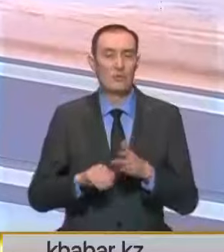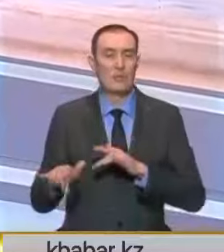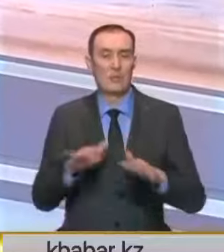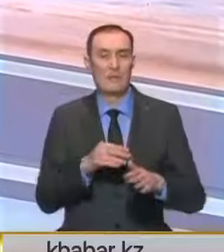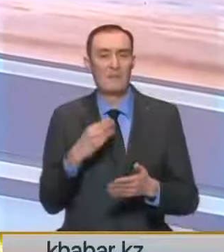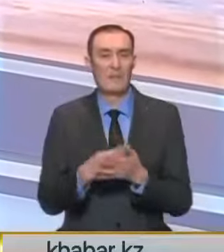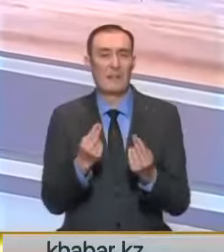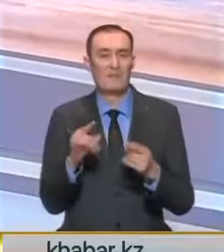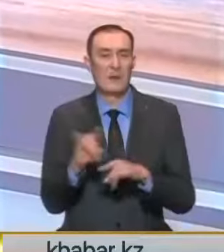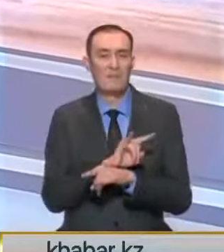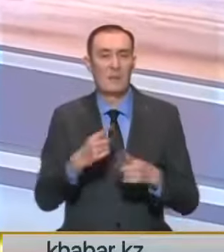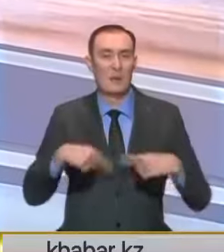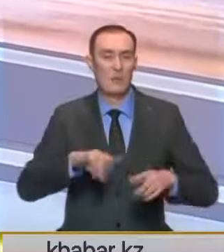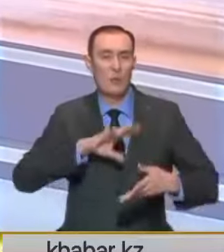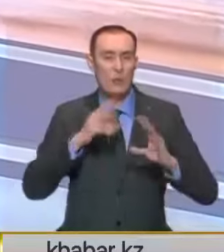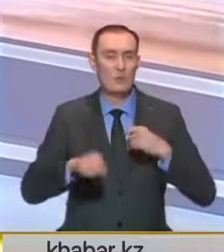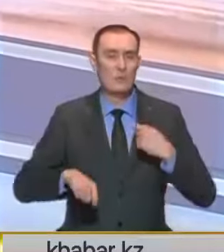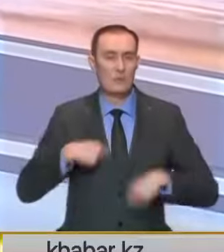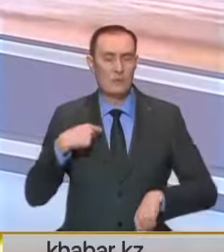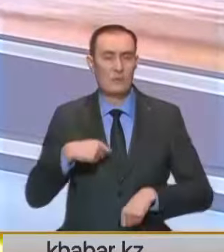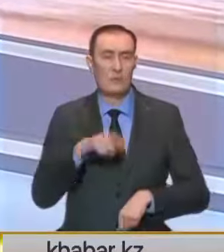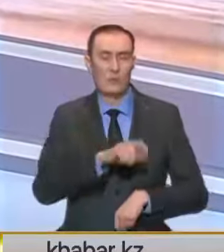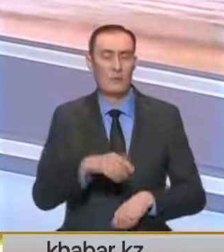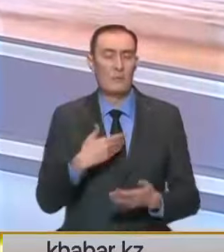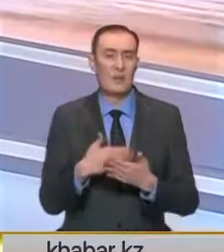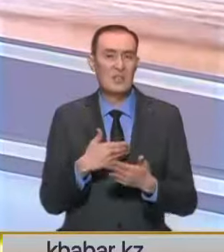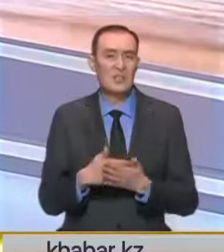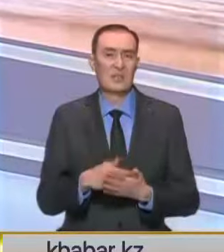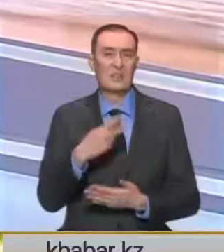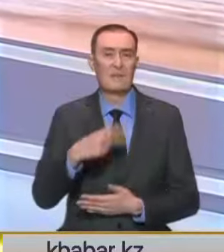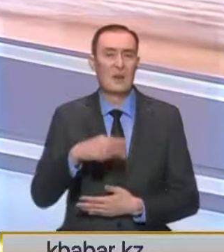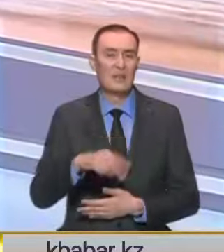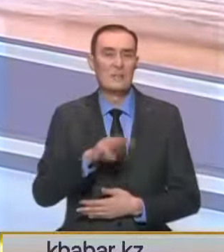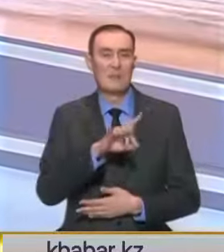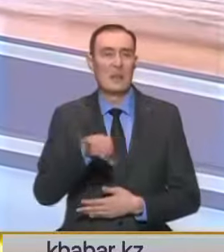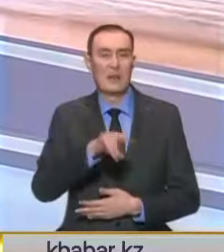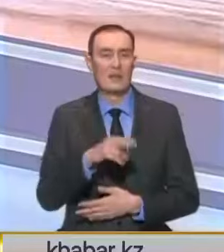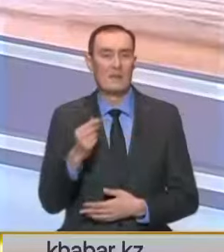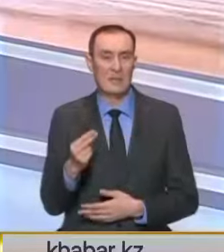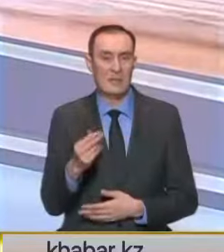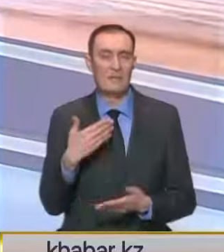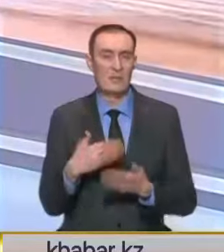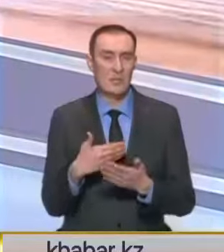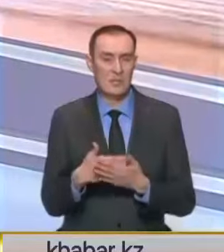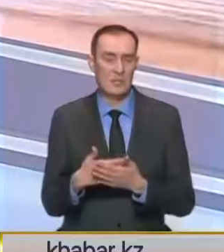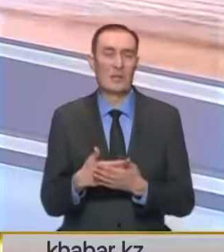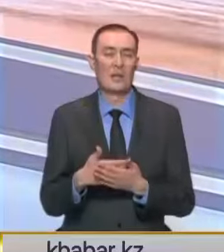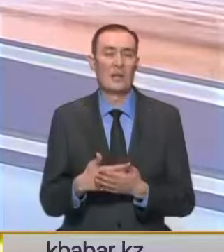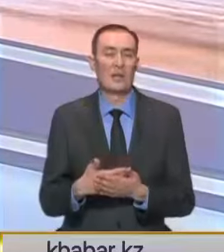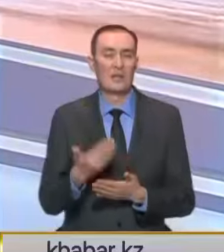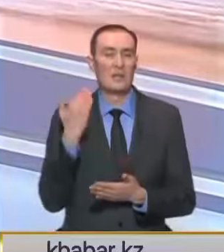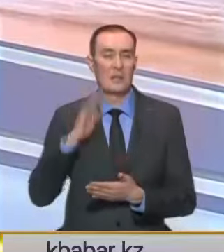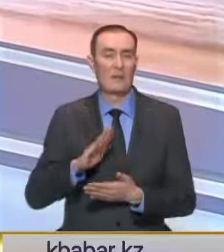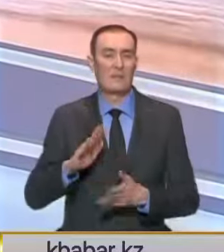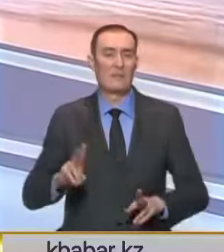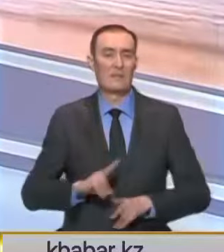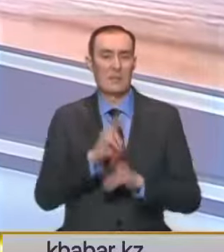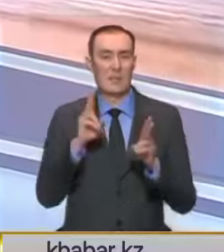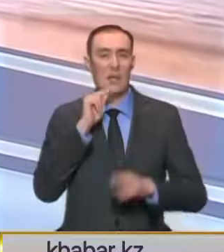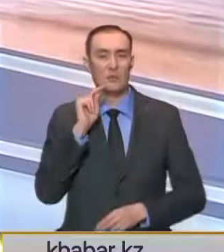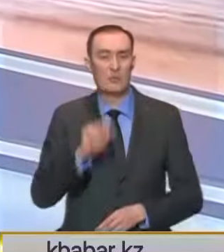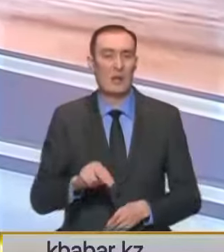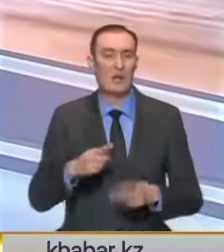деятельностью финпирамид. Общий ущерб, причиненный их жертвам, составил почти 20 миллиардов тенге. В частности, на днях в столице